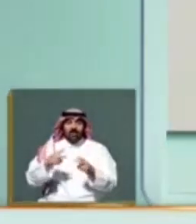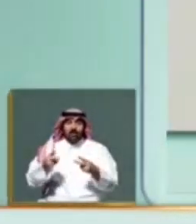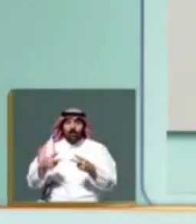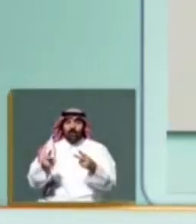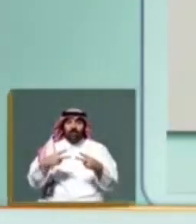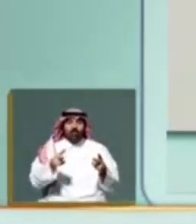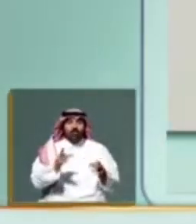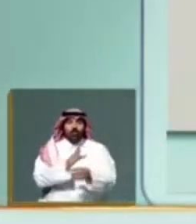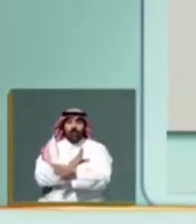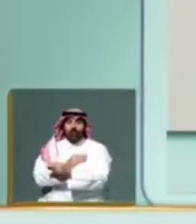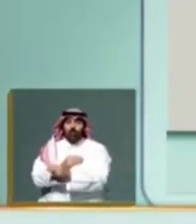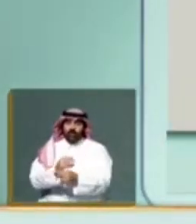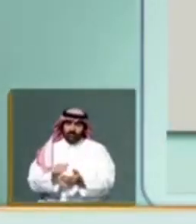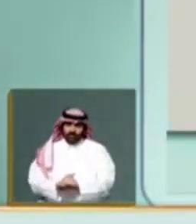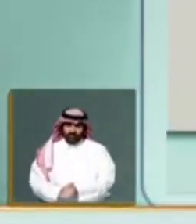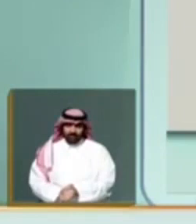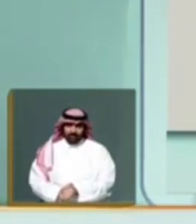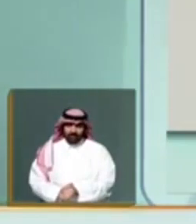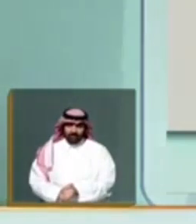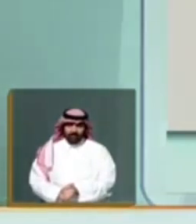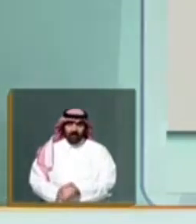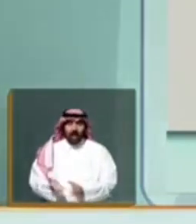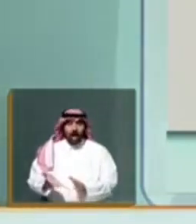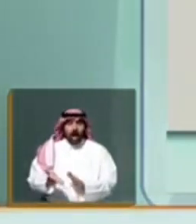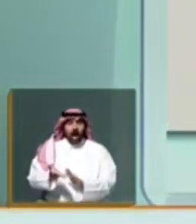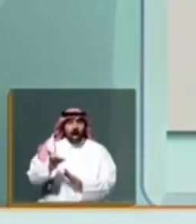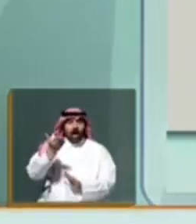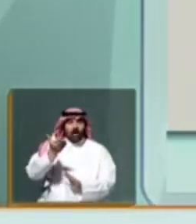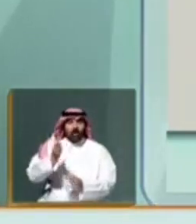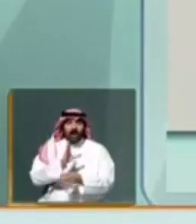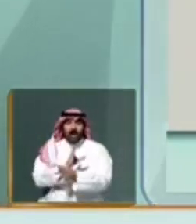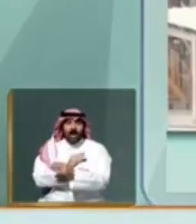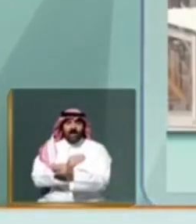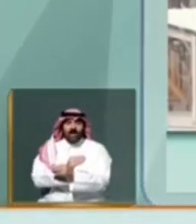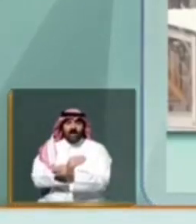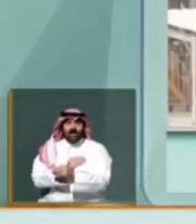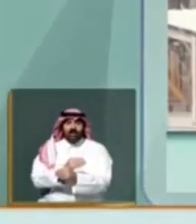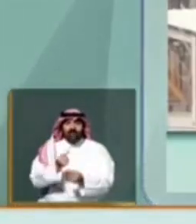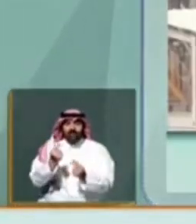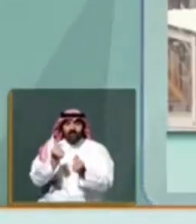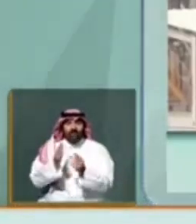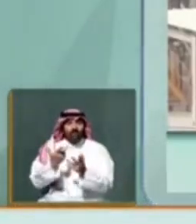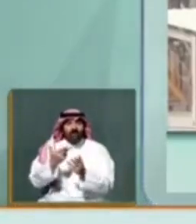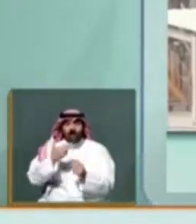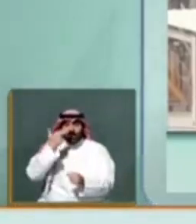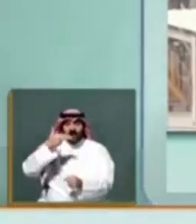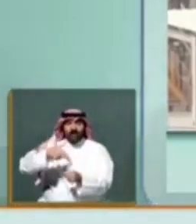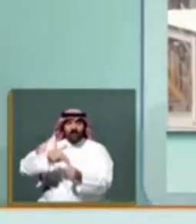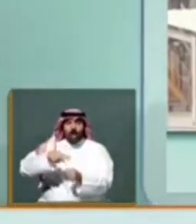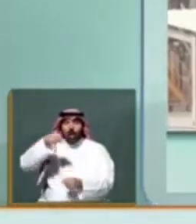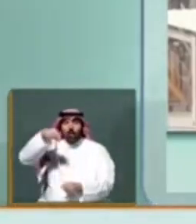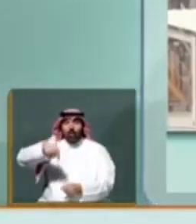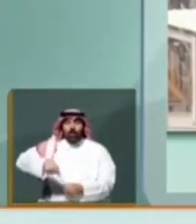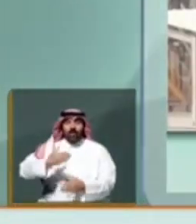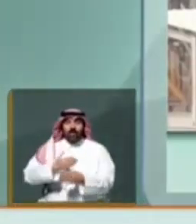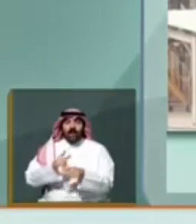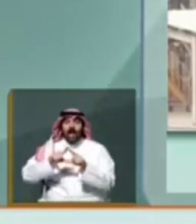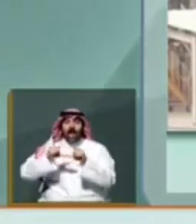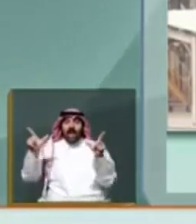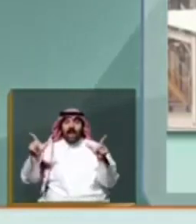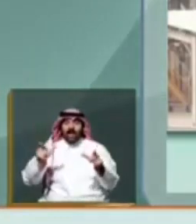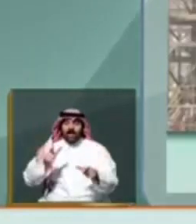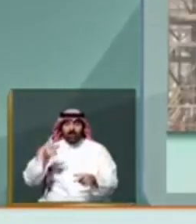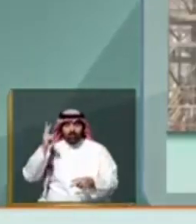السوق المفتوحة. ثم أكبر ارتفاع لأسعار النفط في يوم واحد تشهده أيضا اليوم بعد